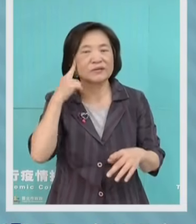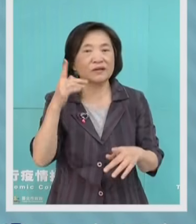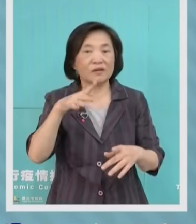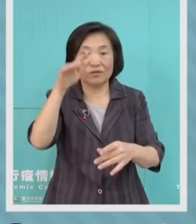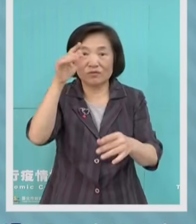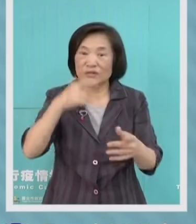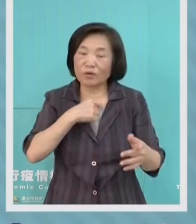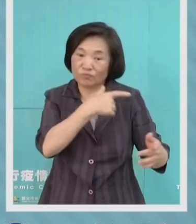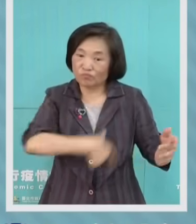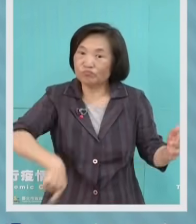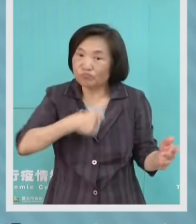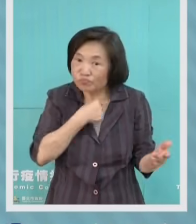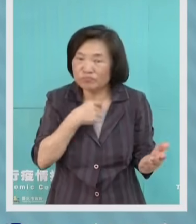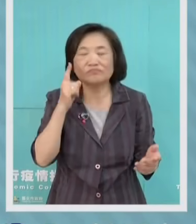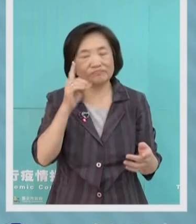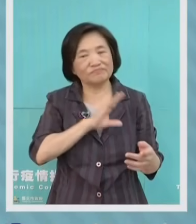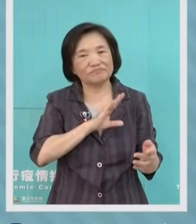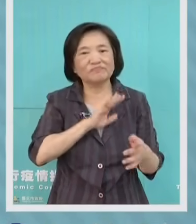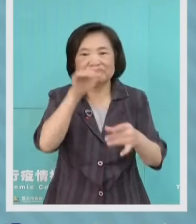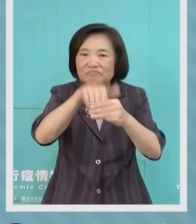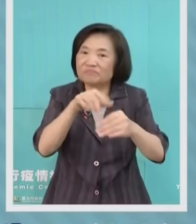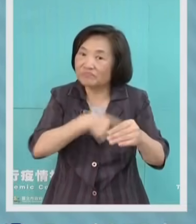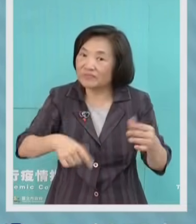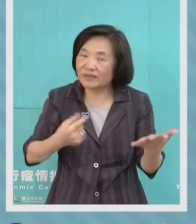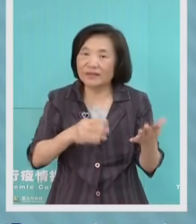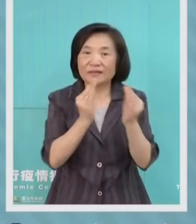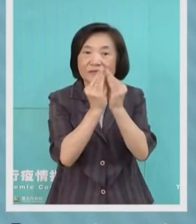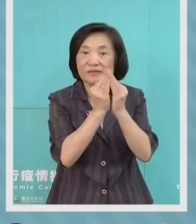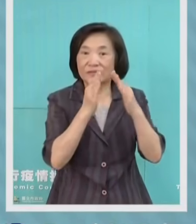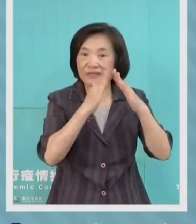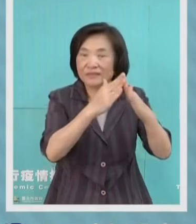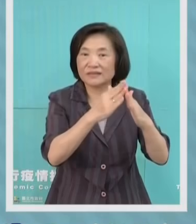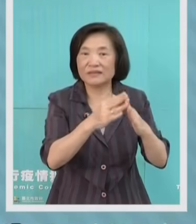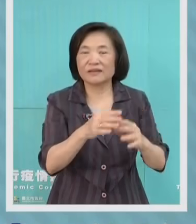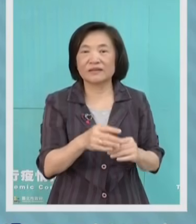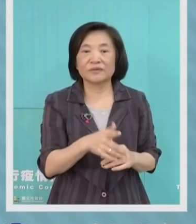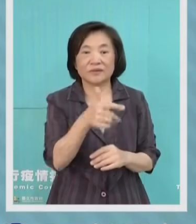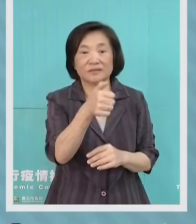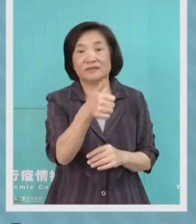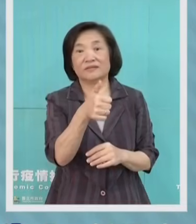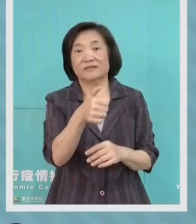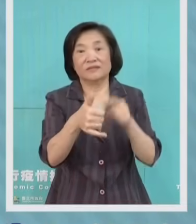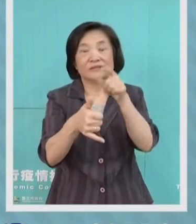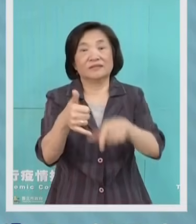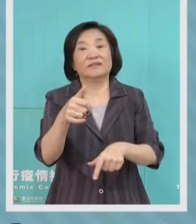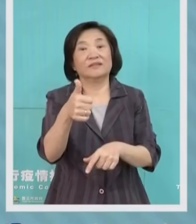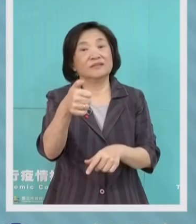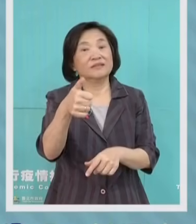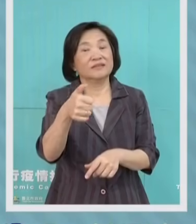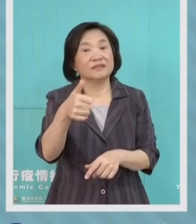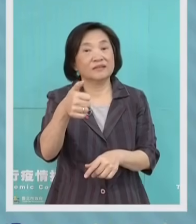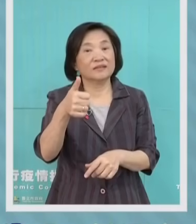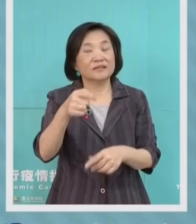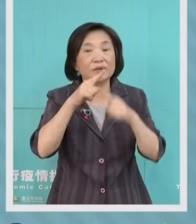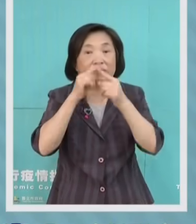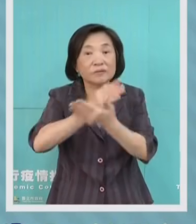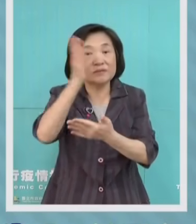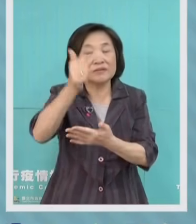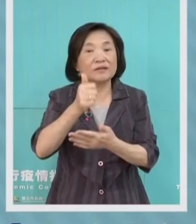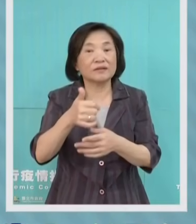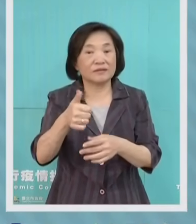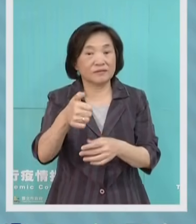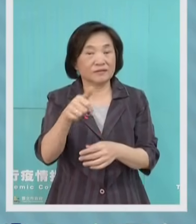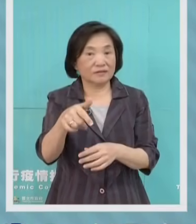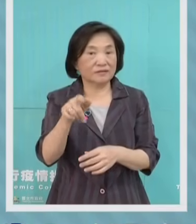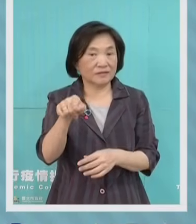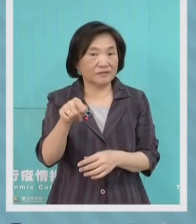哈、哦，那当然桃园是这样的哦，他我们谢立功当秘书长，哦，他本来就有义务要